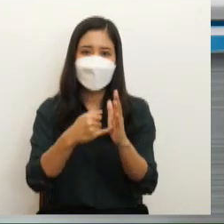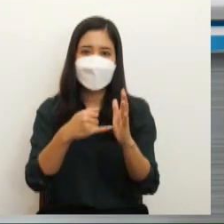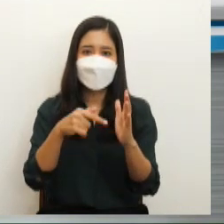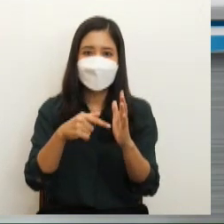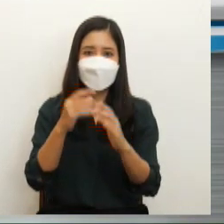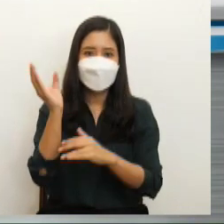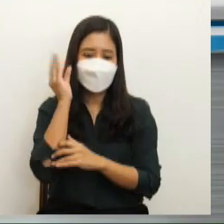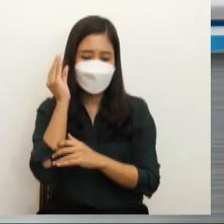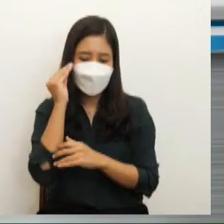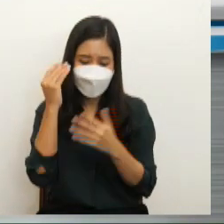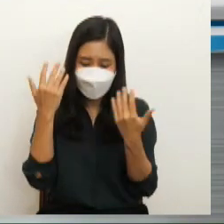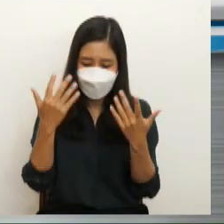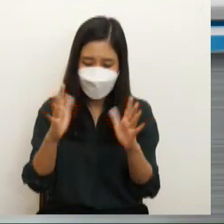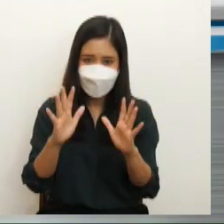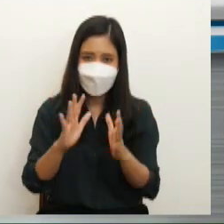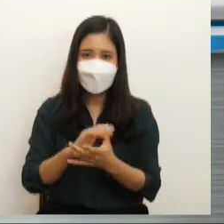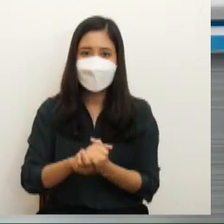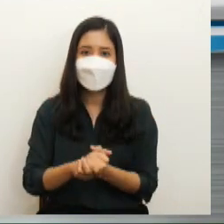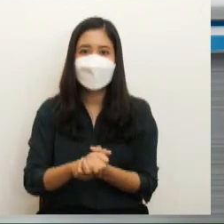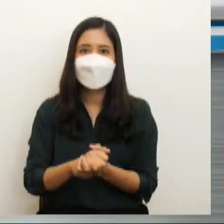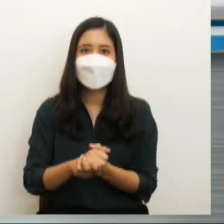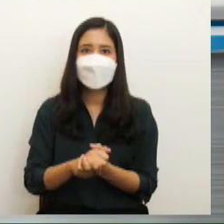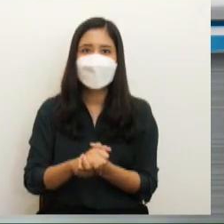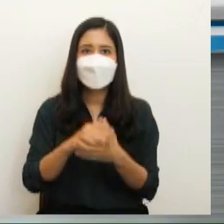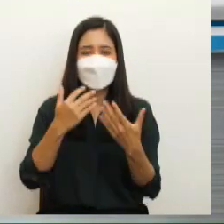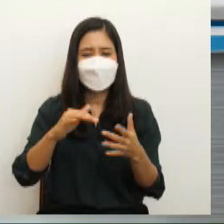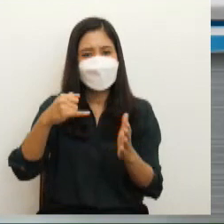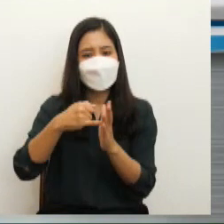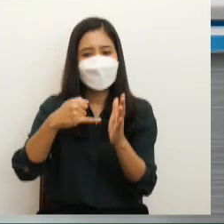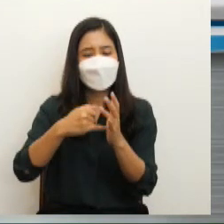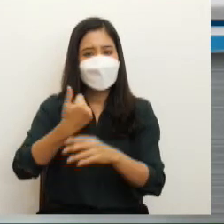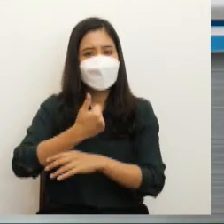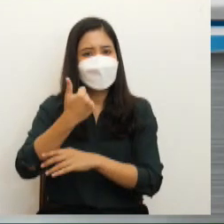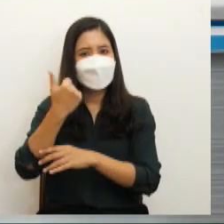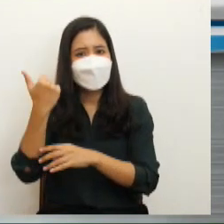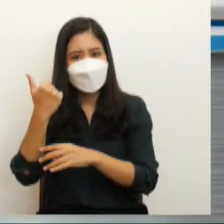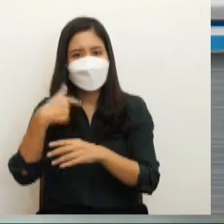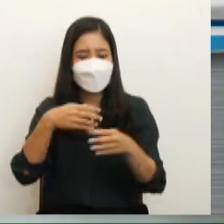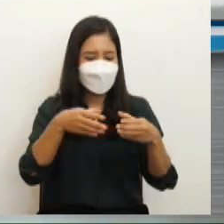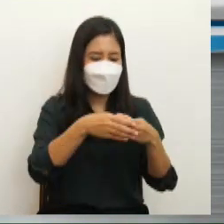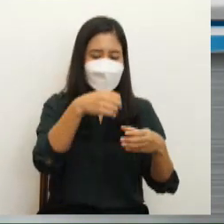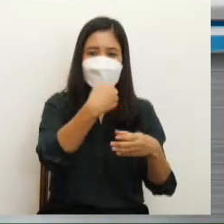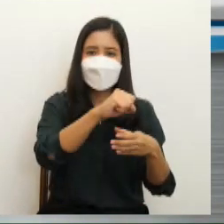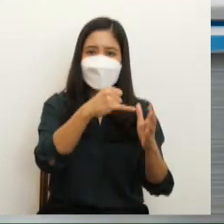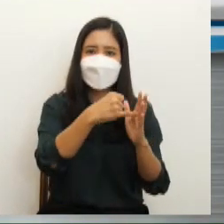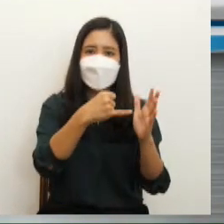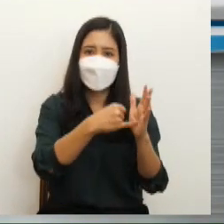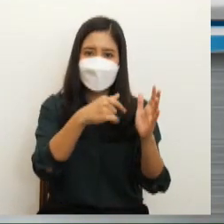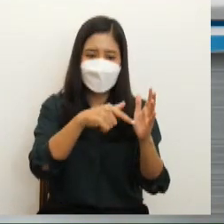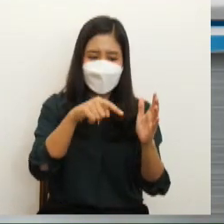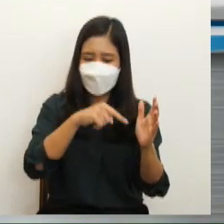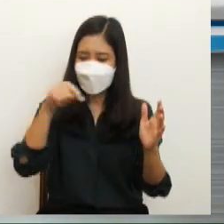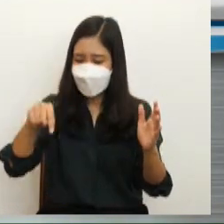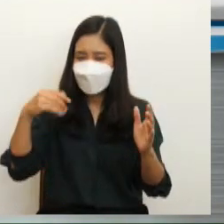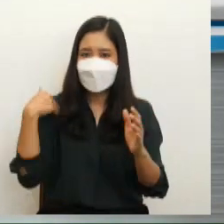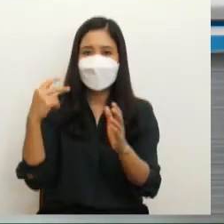ท่านปลัดไปแล้วนะคะมีถ้าในจังหวัดอื่นๆที่นอกเหนือจาก10จังหวัดเนี่ยค่ะจะต้องมีมาตรการอย่าง